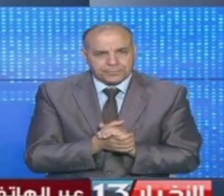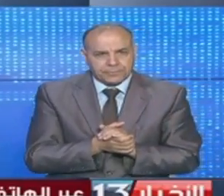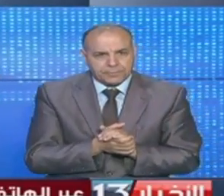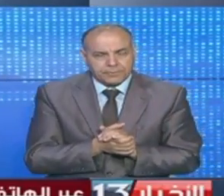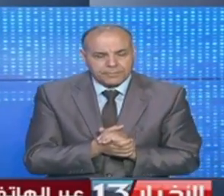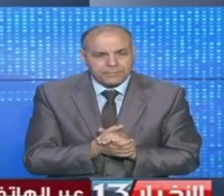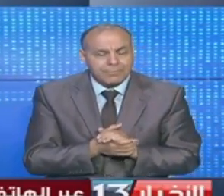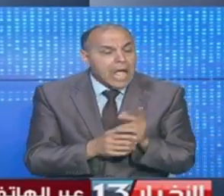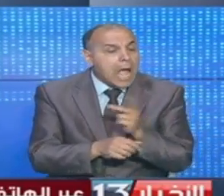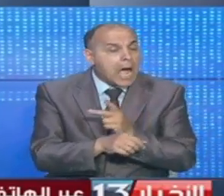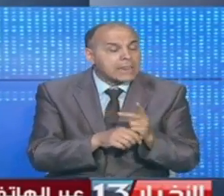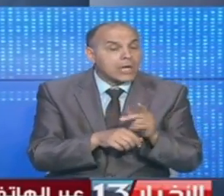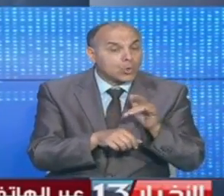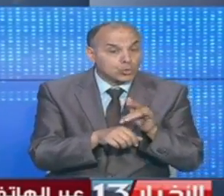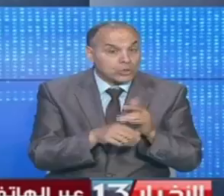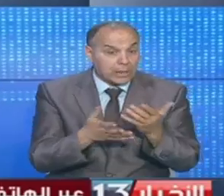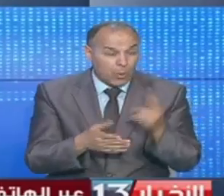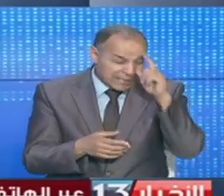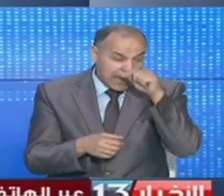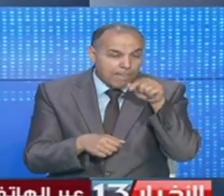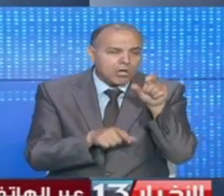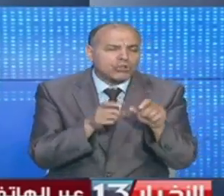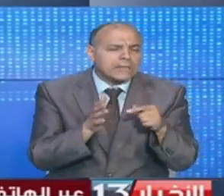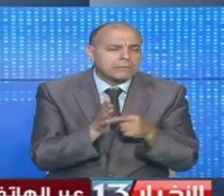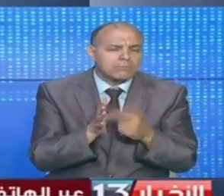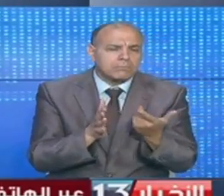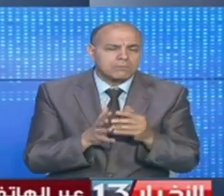ما مدى خطورة الحالات الحرجة؟